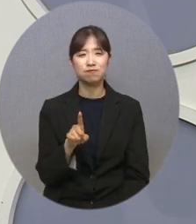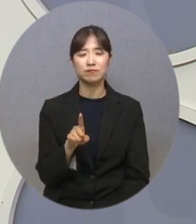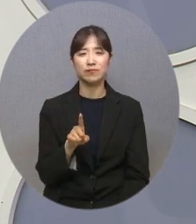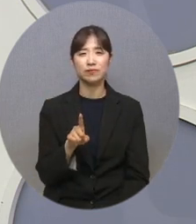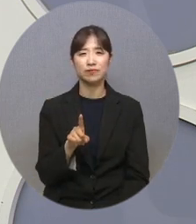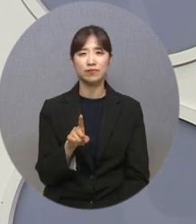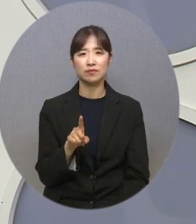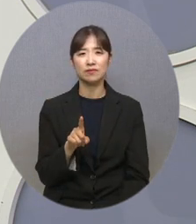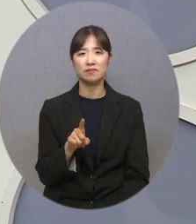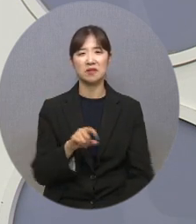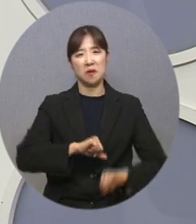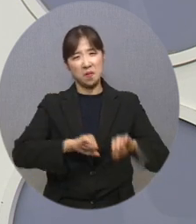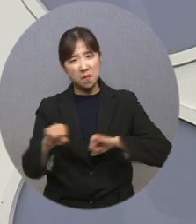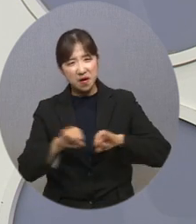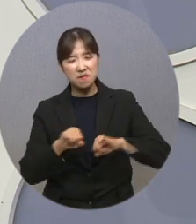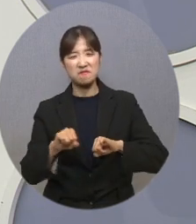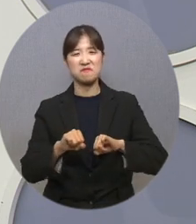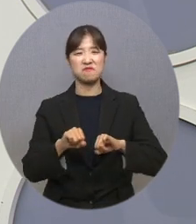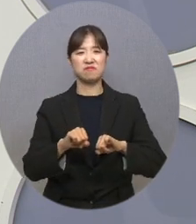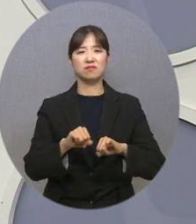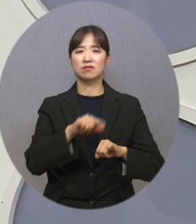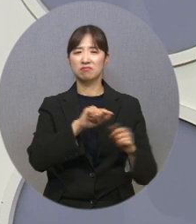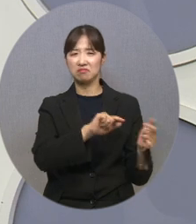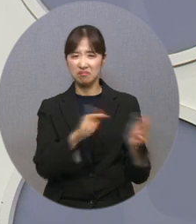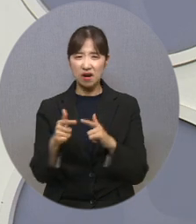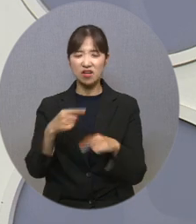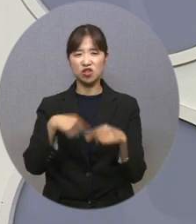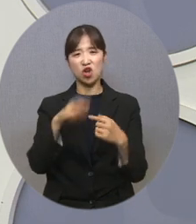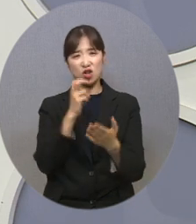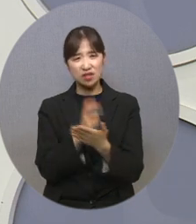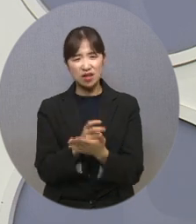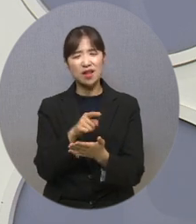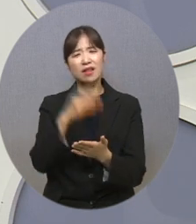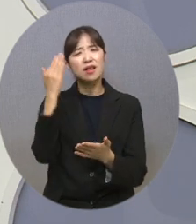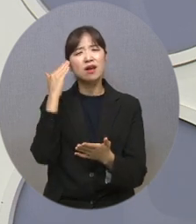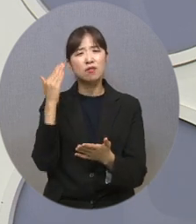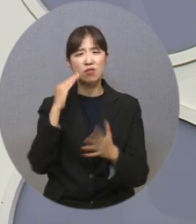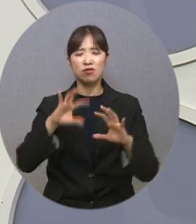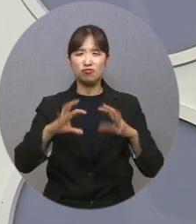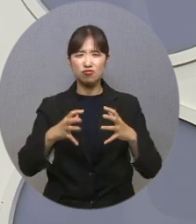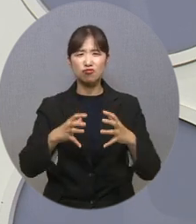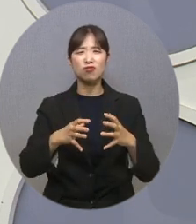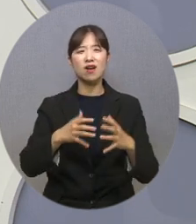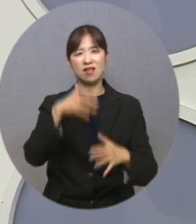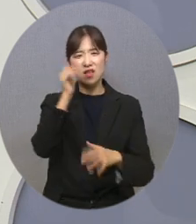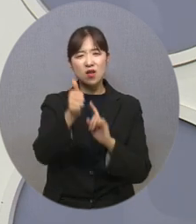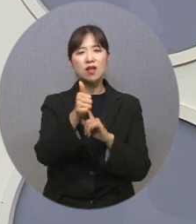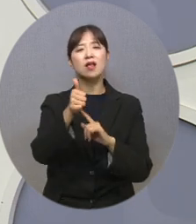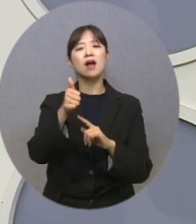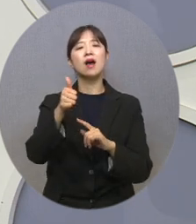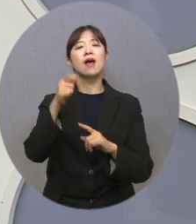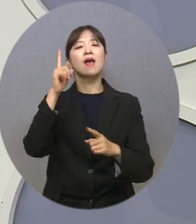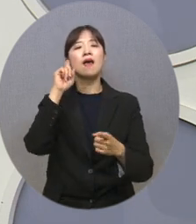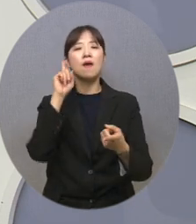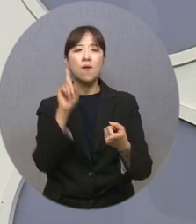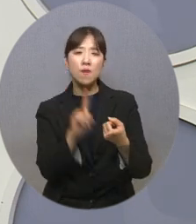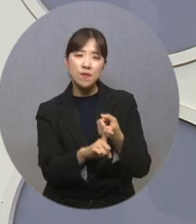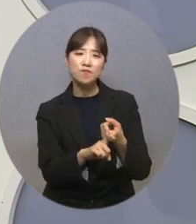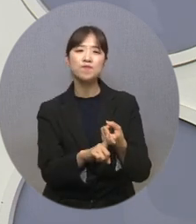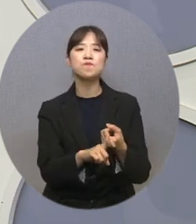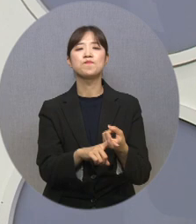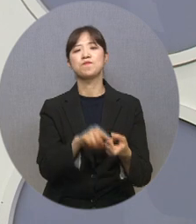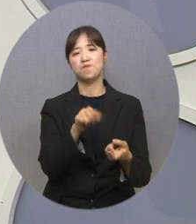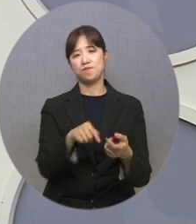그 캠페인이나 정책이나 아직까지는 대한민국 국가 정상인 대통령의 관심권 내에